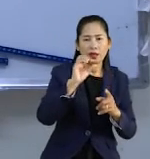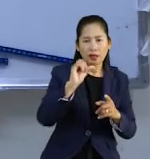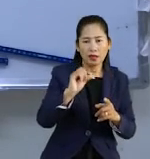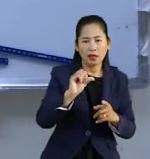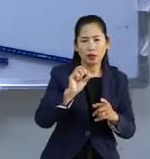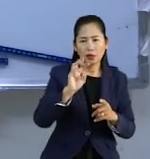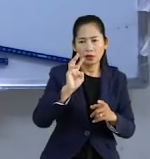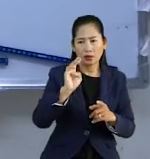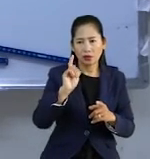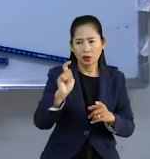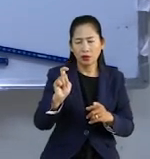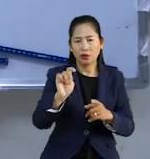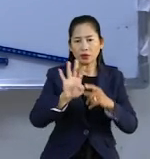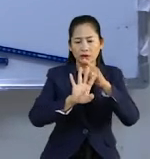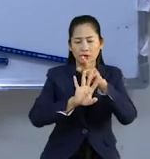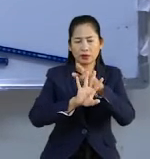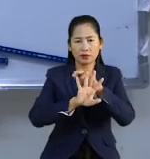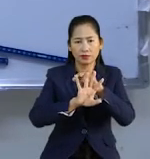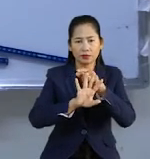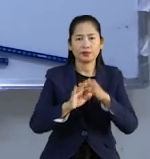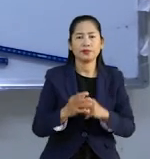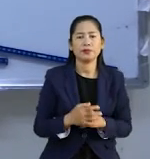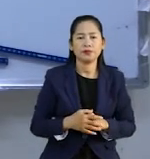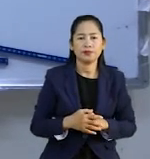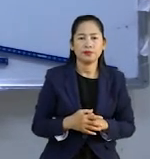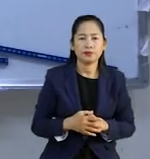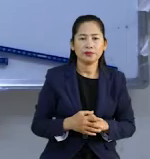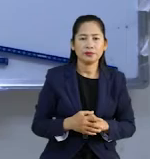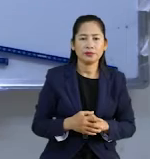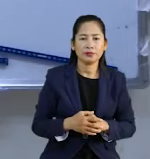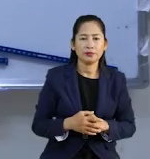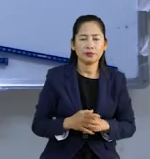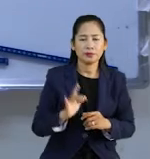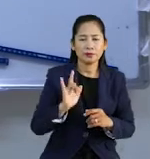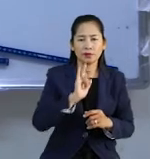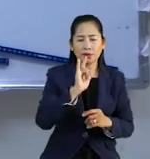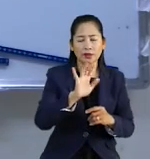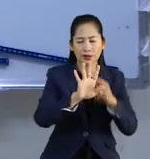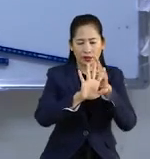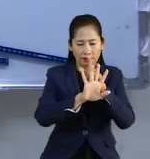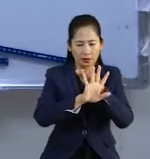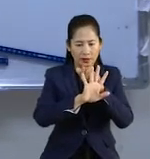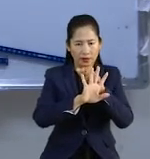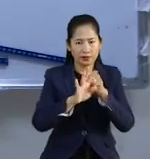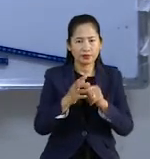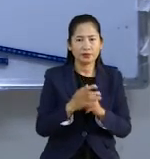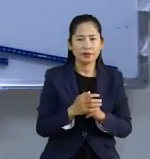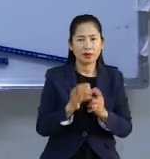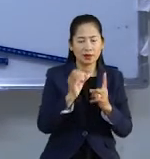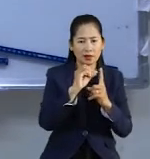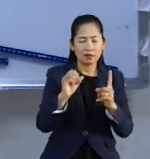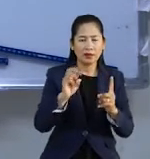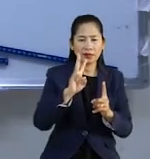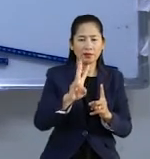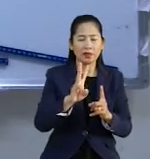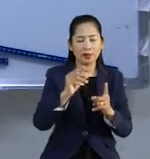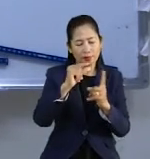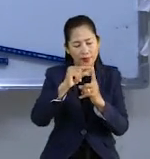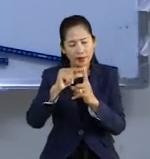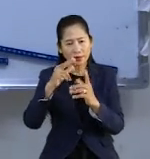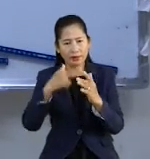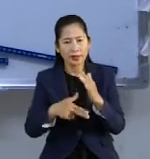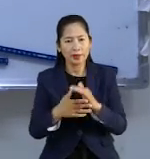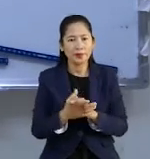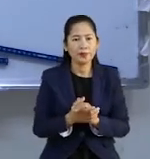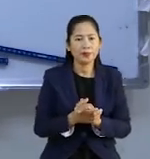ละในคนบาตีปีเปี้ยเละบาเปี้ยเละเมียนปราสัญญาพัดเลยบาเจ้าบาตีใบเปี้ยใบก่อ